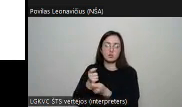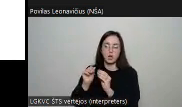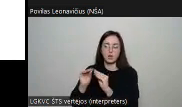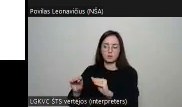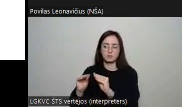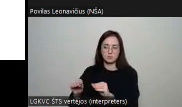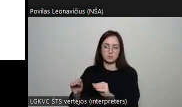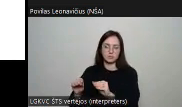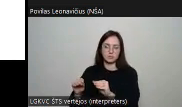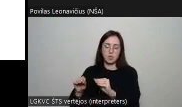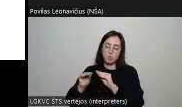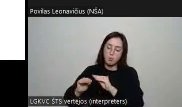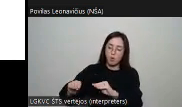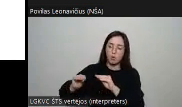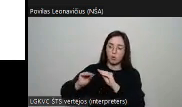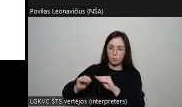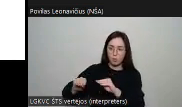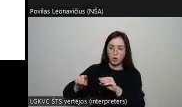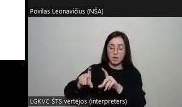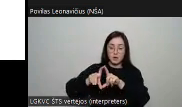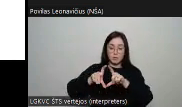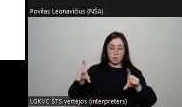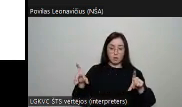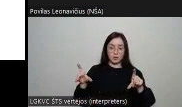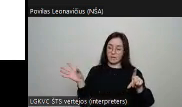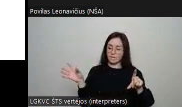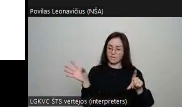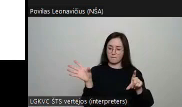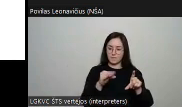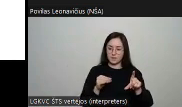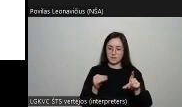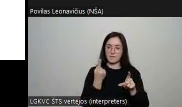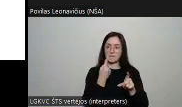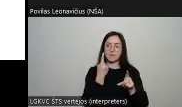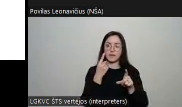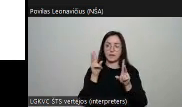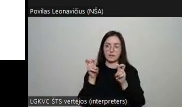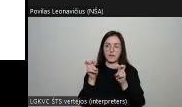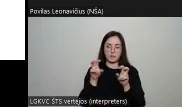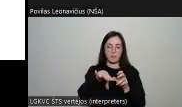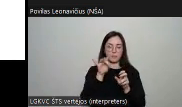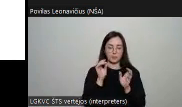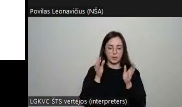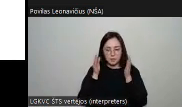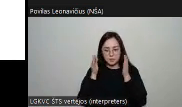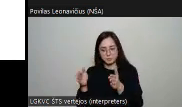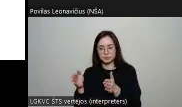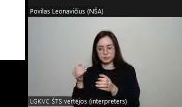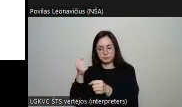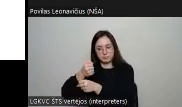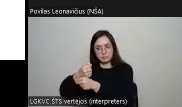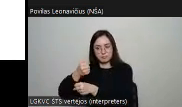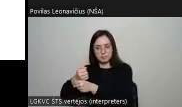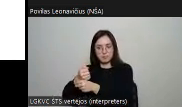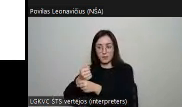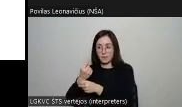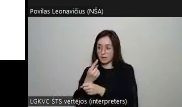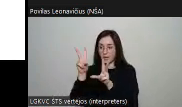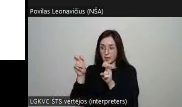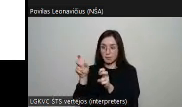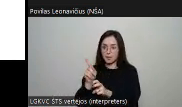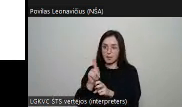mokykla ten dirba su viena kažkokia integracinė tema, reikia visas. Ir turbūt nebūtina akcentuoti, kad visos